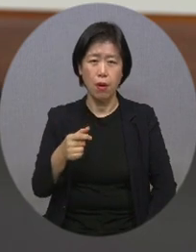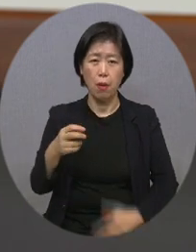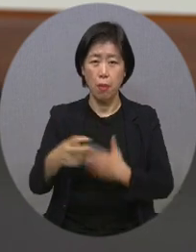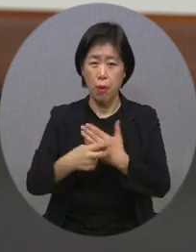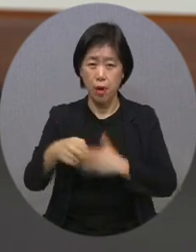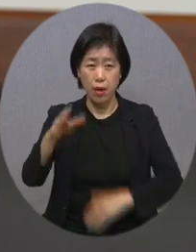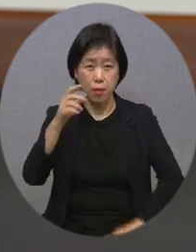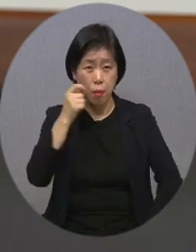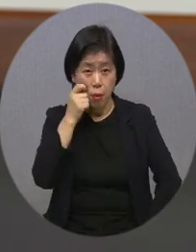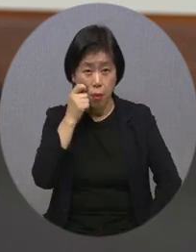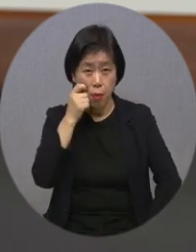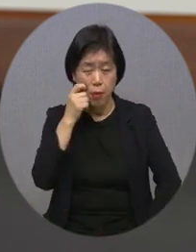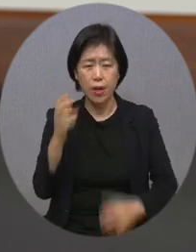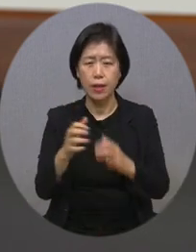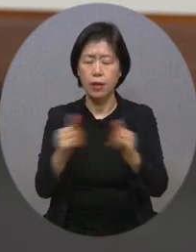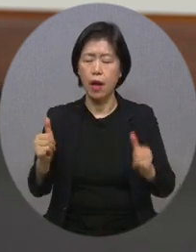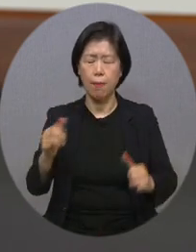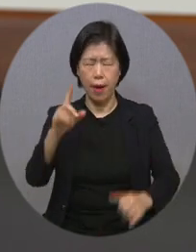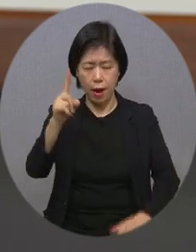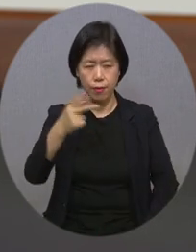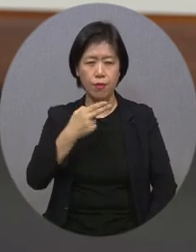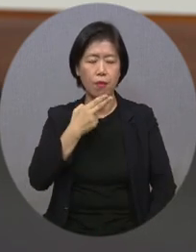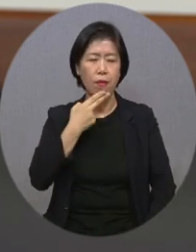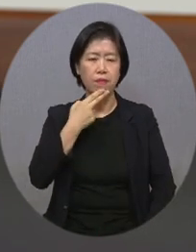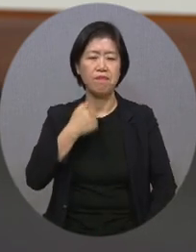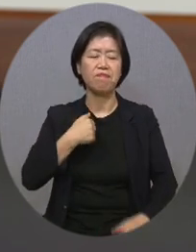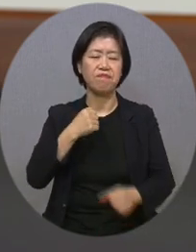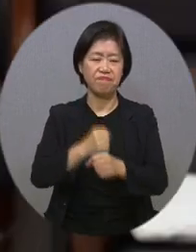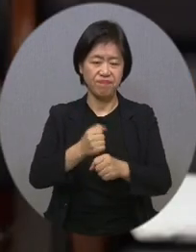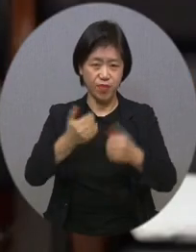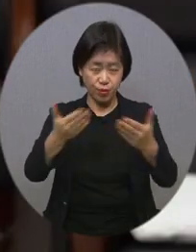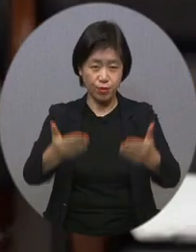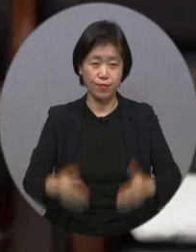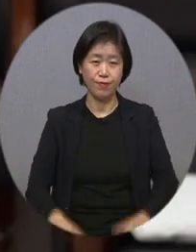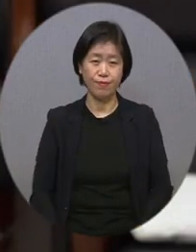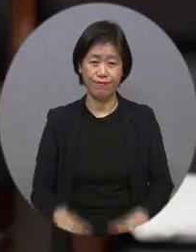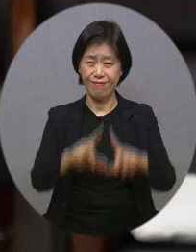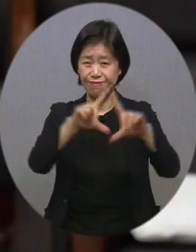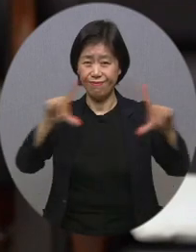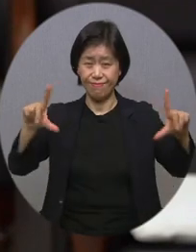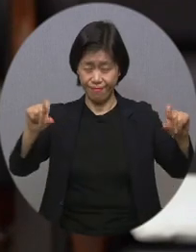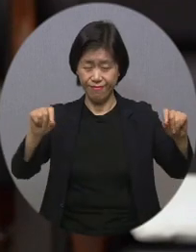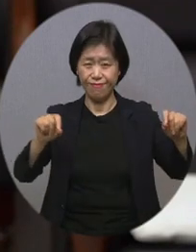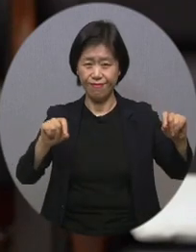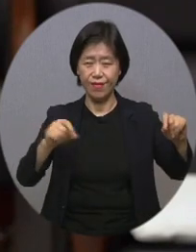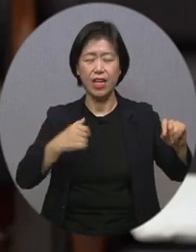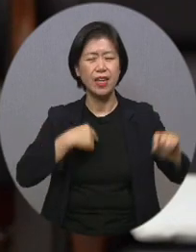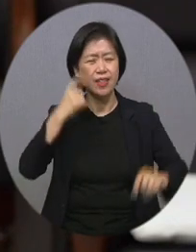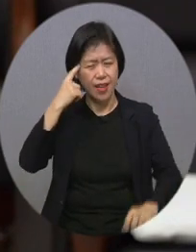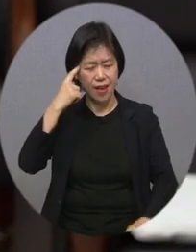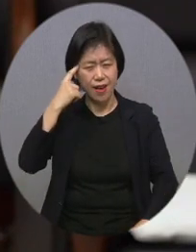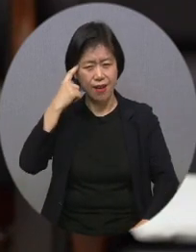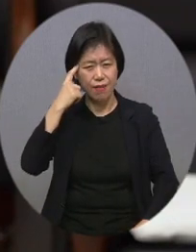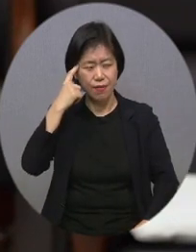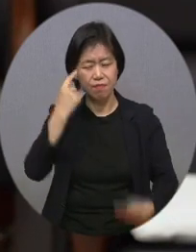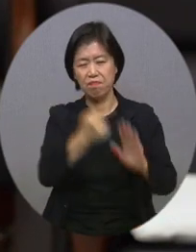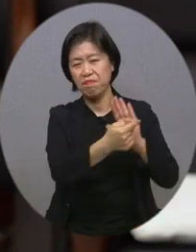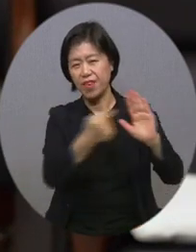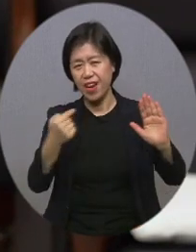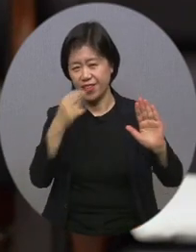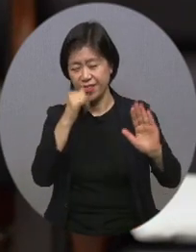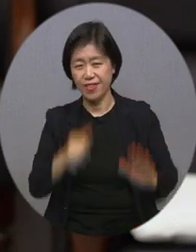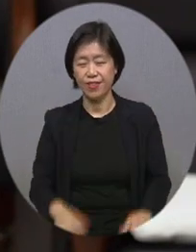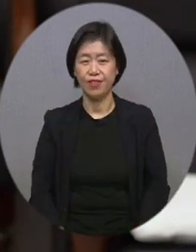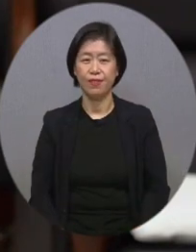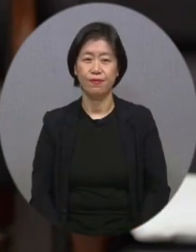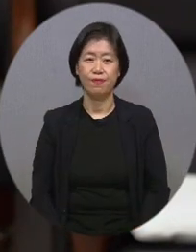그런 사람 없애겠다. 이게 그냥 한 줄이 제 한마디로 제가 만들고 싶은 그렇네요.